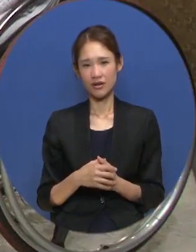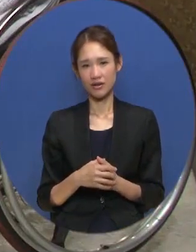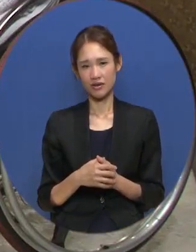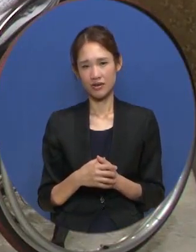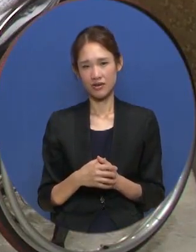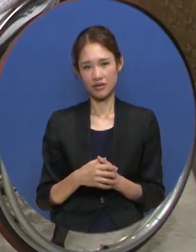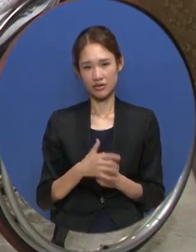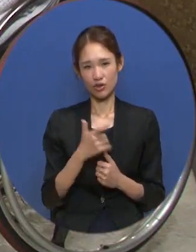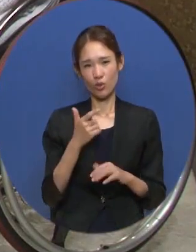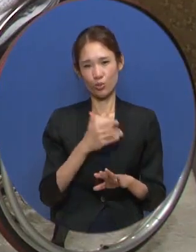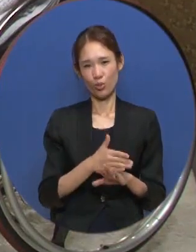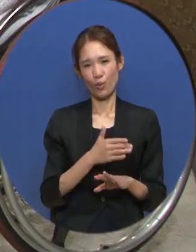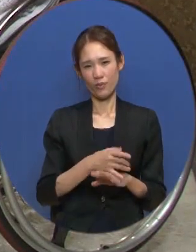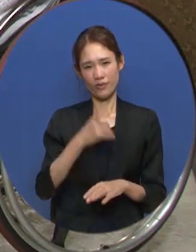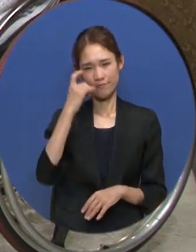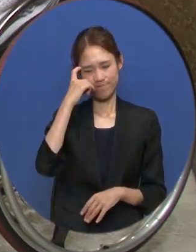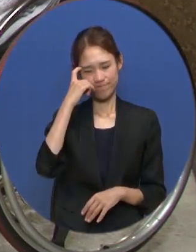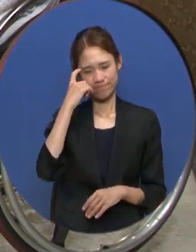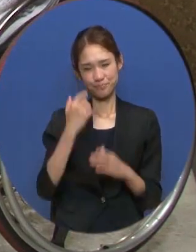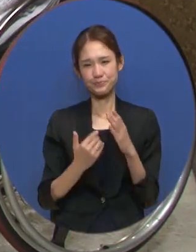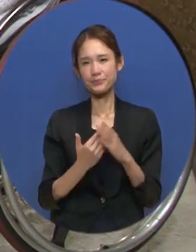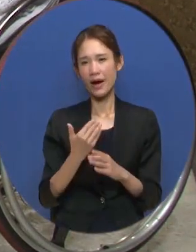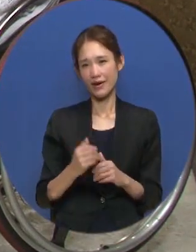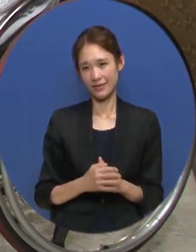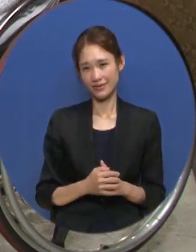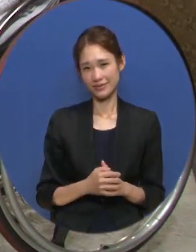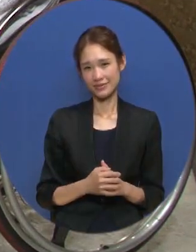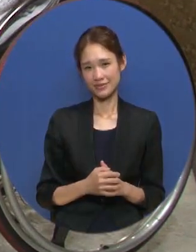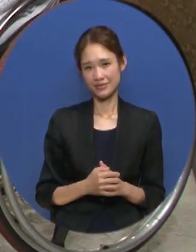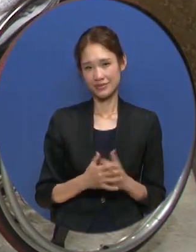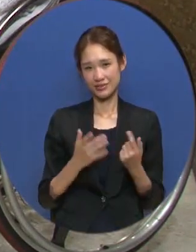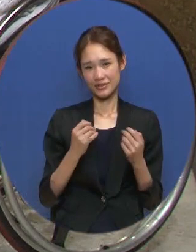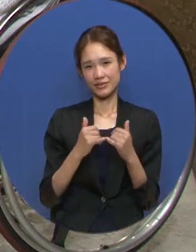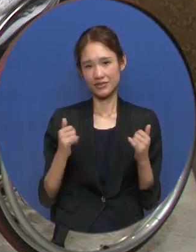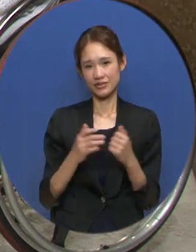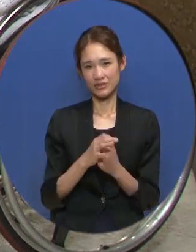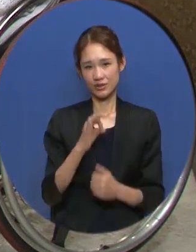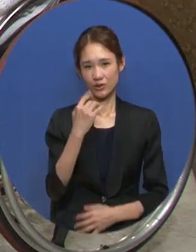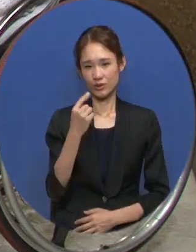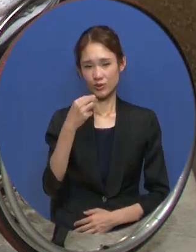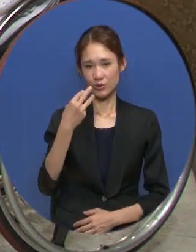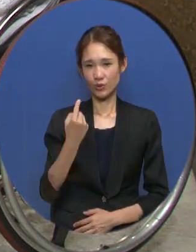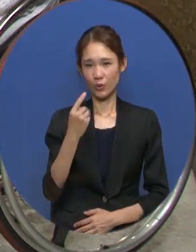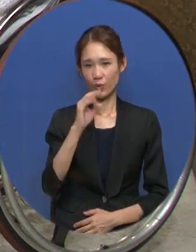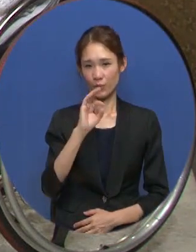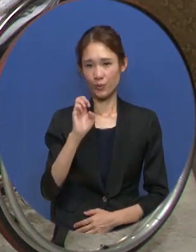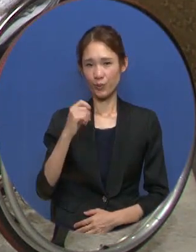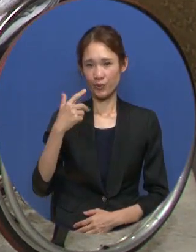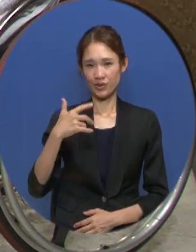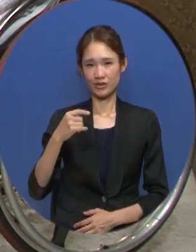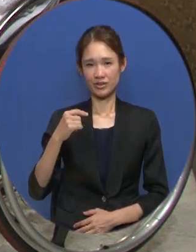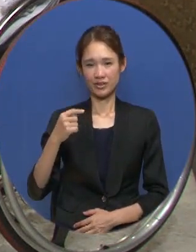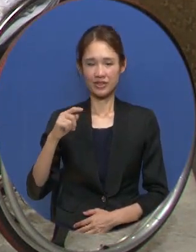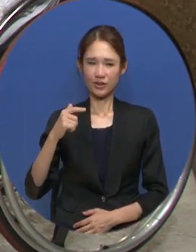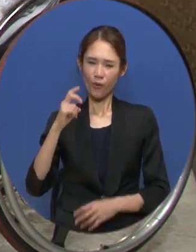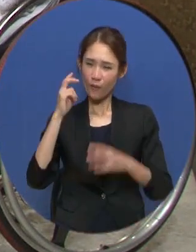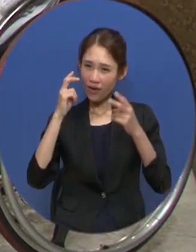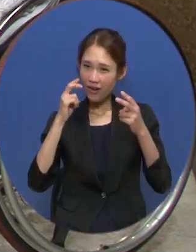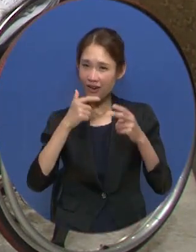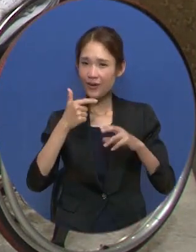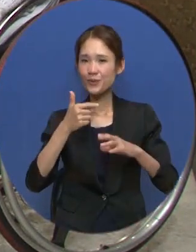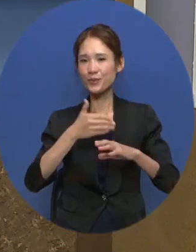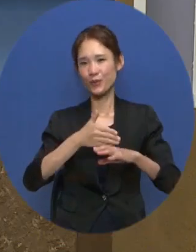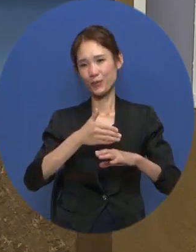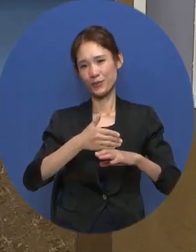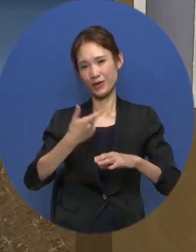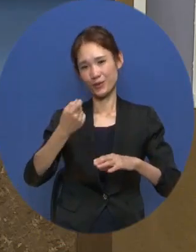하여튼 너무 고맙습니다. 그런 친구들 볼 때마다 아, 예. 또 그런 분들은 이 오토 모니터가 참 고마운 존재가 아닐까